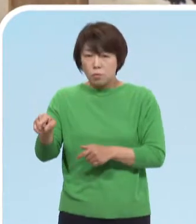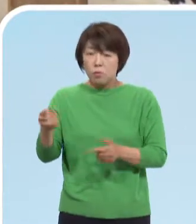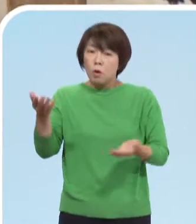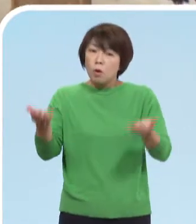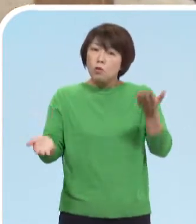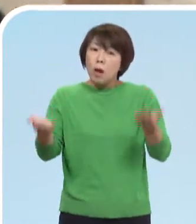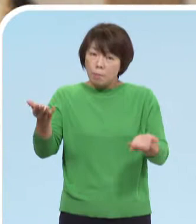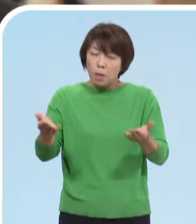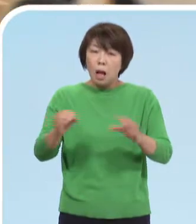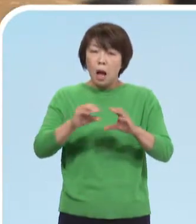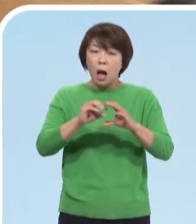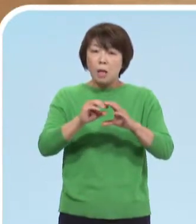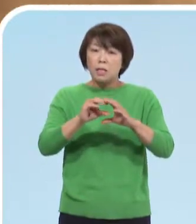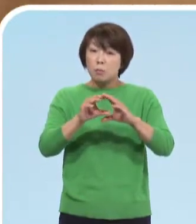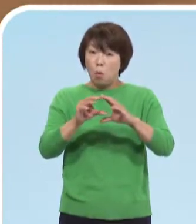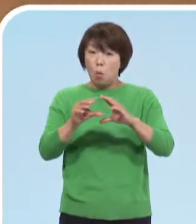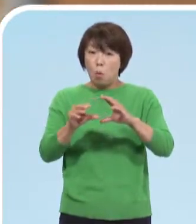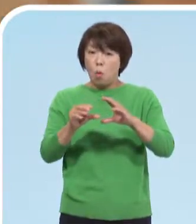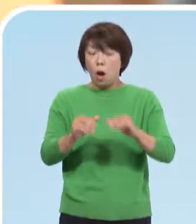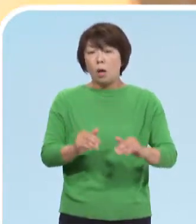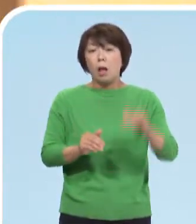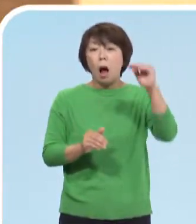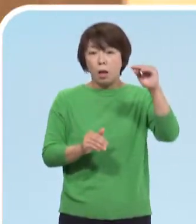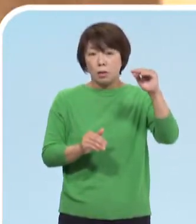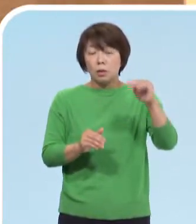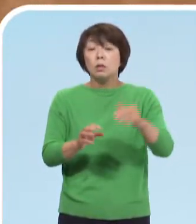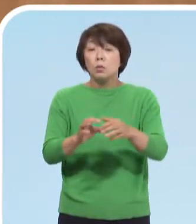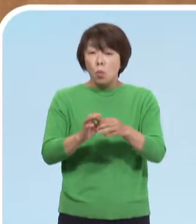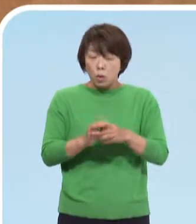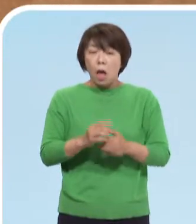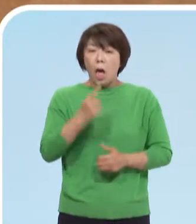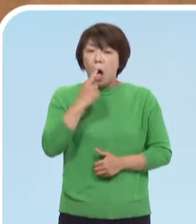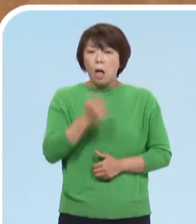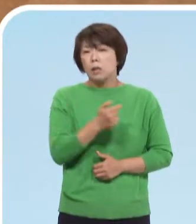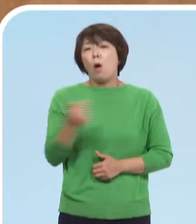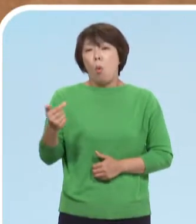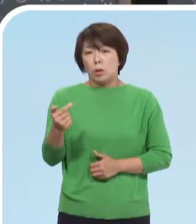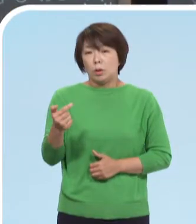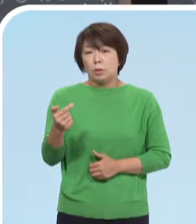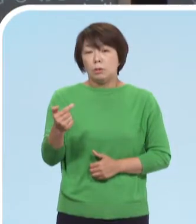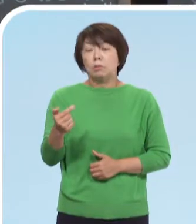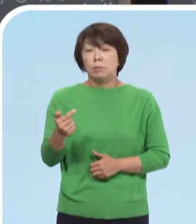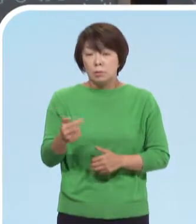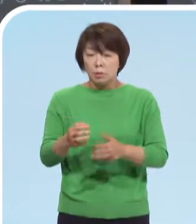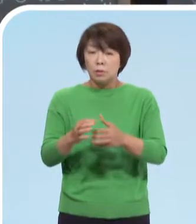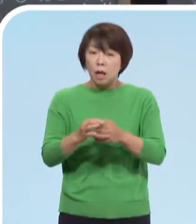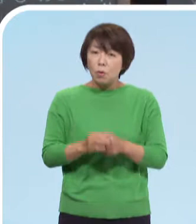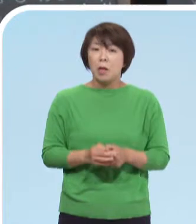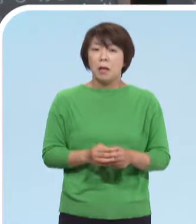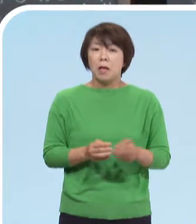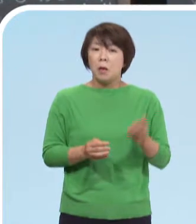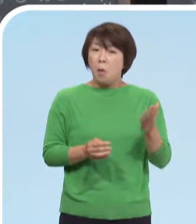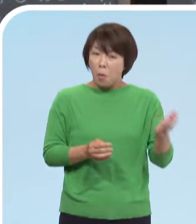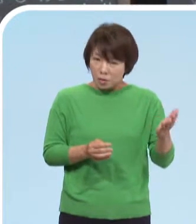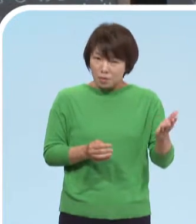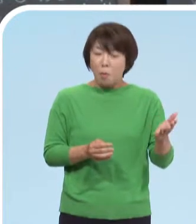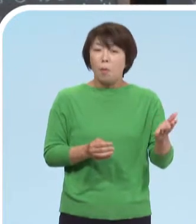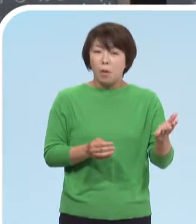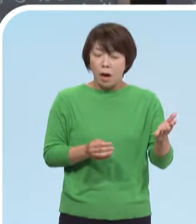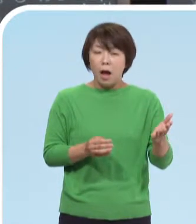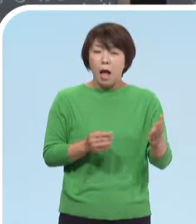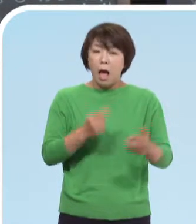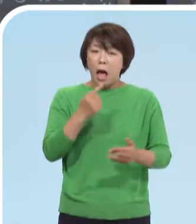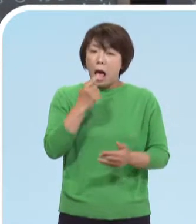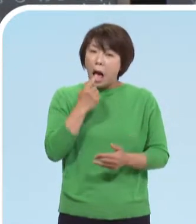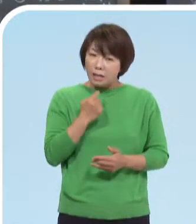ホルスタインよりもちょっと脂肪分が高い分、ちょっと濃くなってるんですね、味が。 なのでリッチミルクの方がちょっと濃